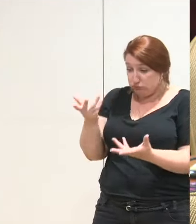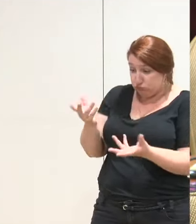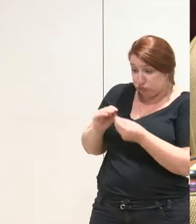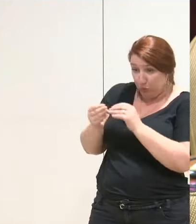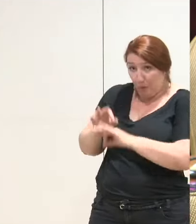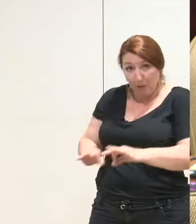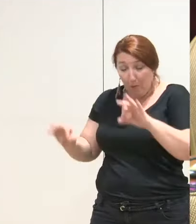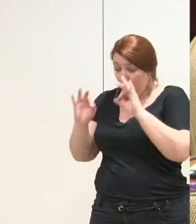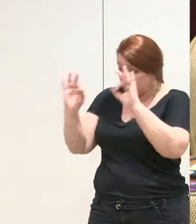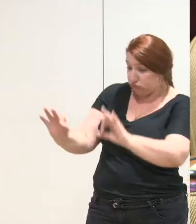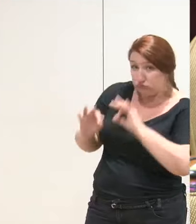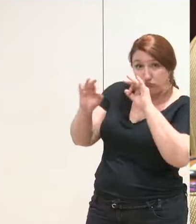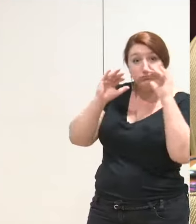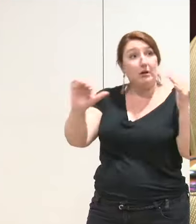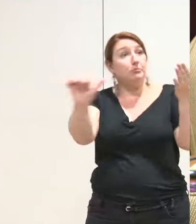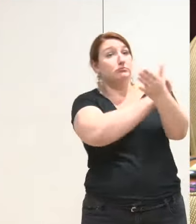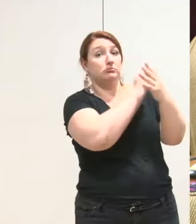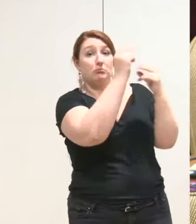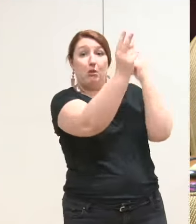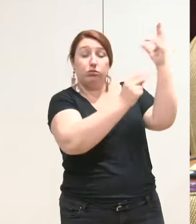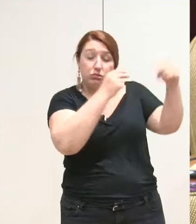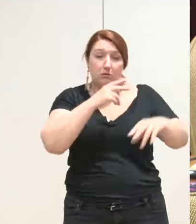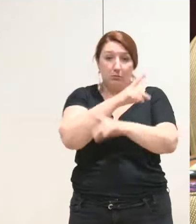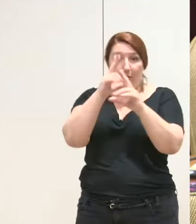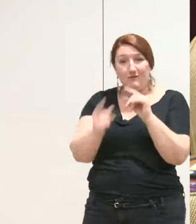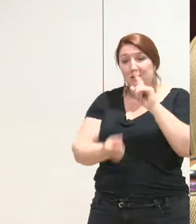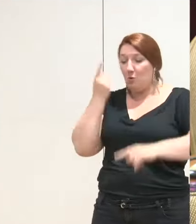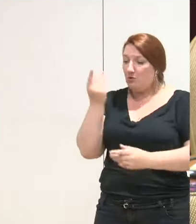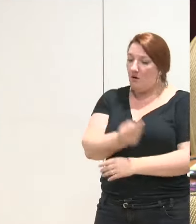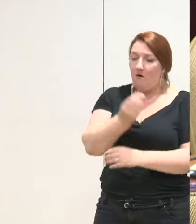pour que tous les élèves puissent vivre leur journée du mieux